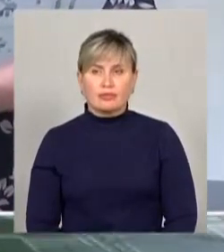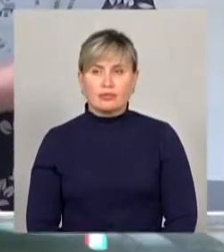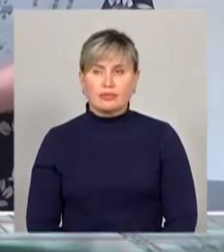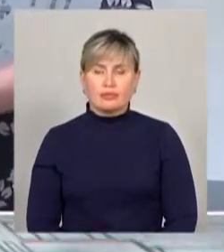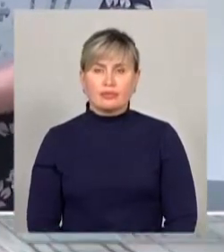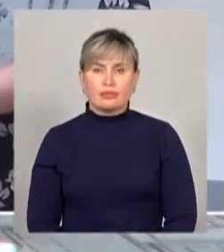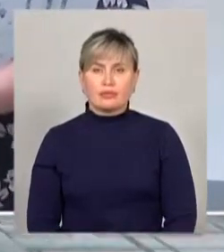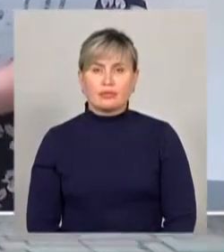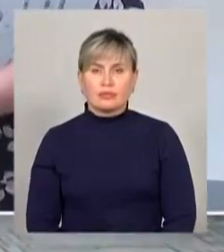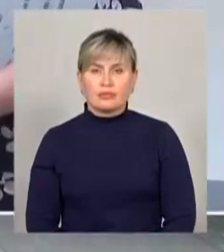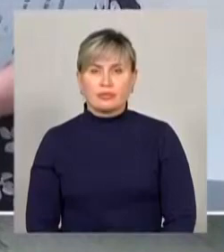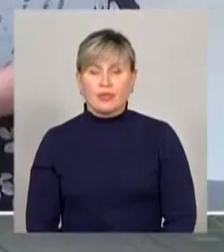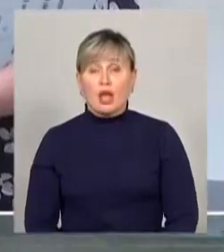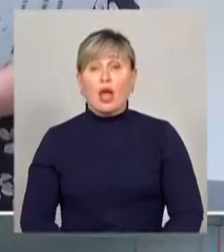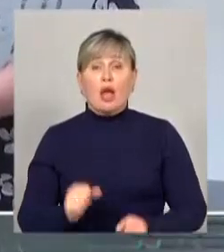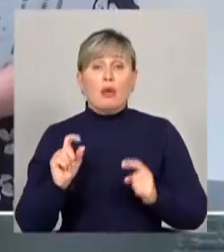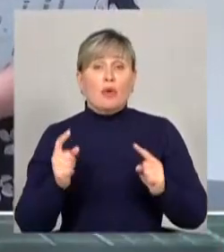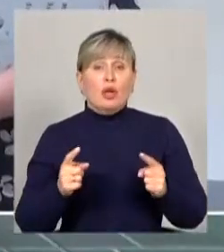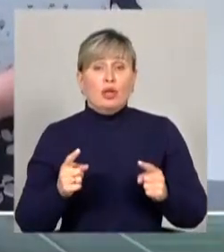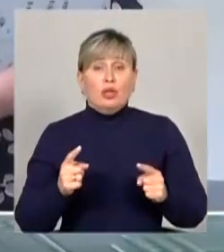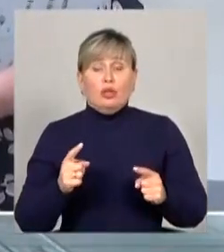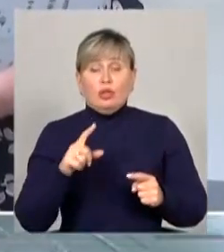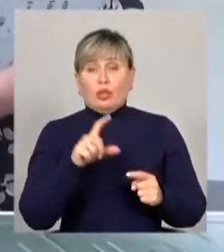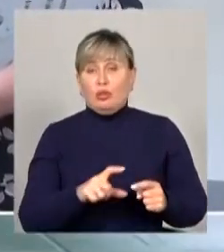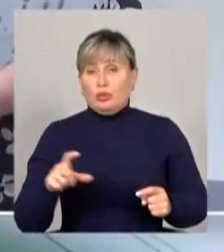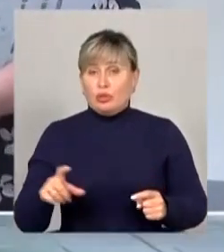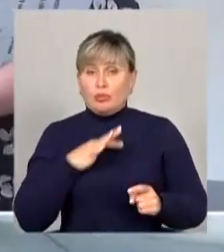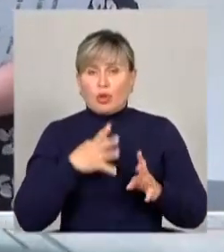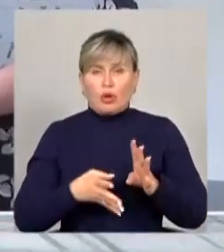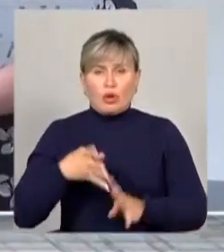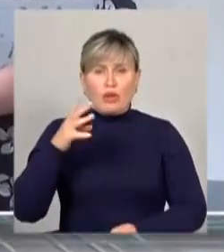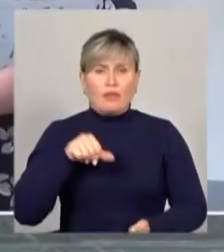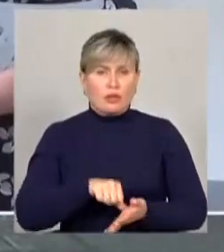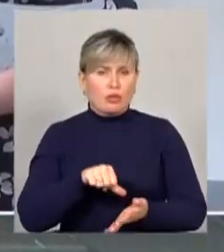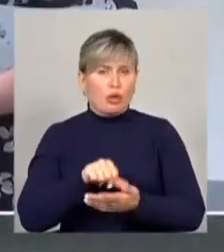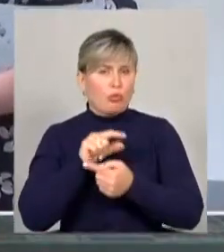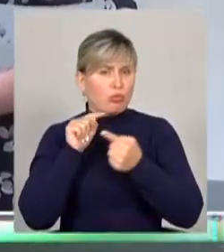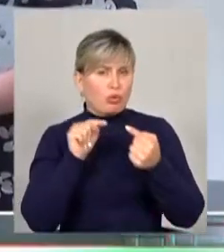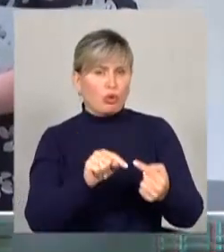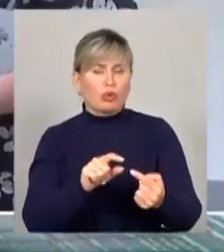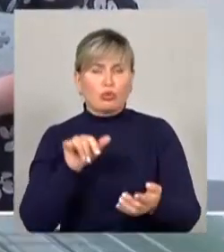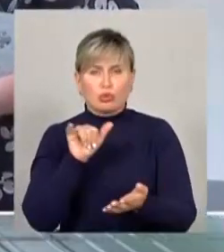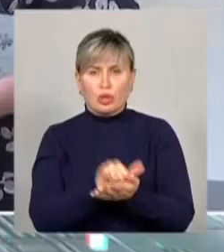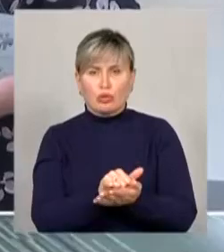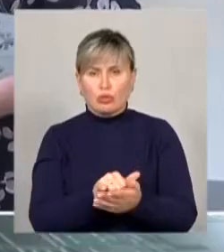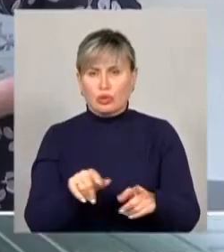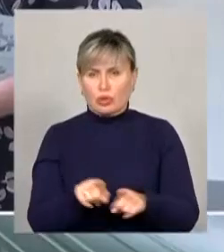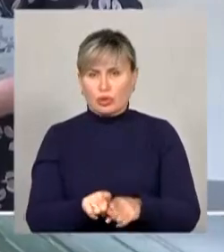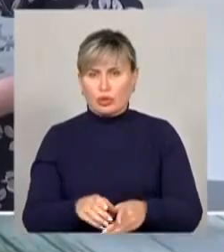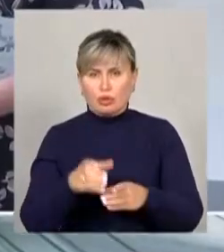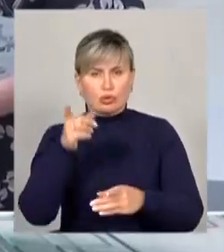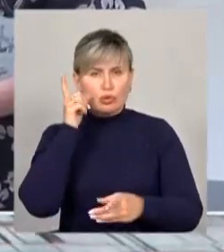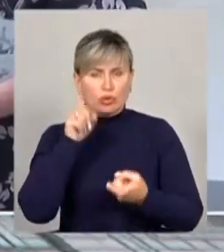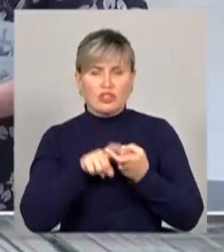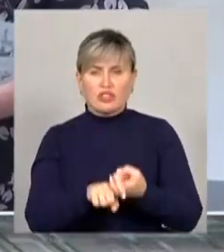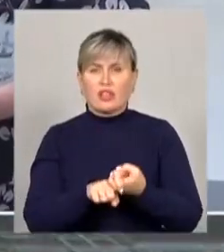Гульнара Сембековна, вот скажите, пожалуйста, почему нередко жители многоэтажек выступают против установки базовых станций сотовых